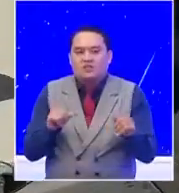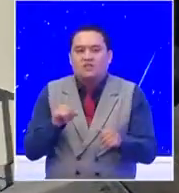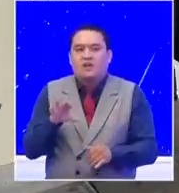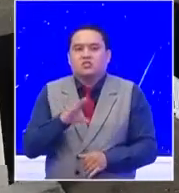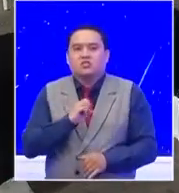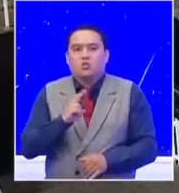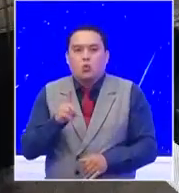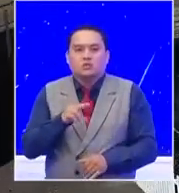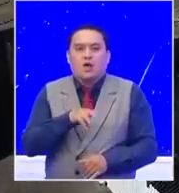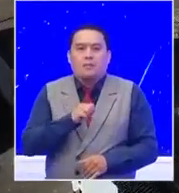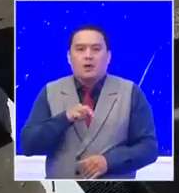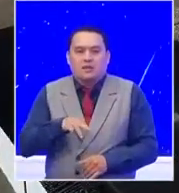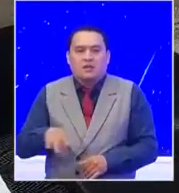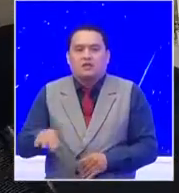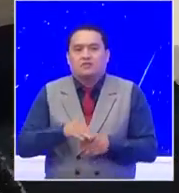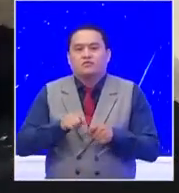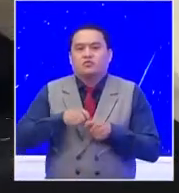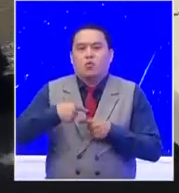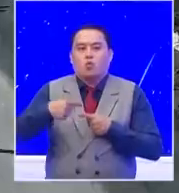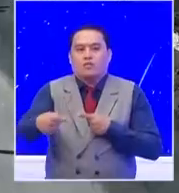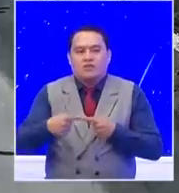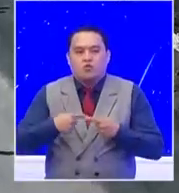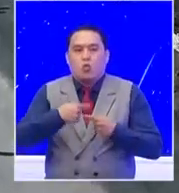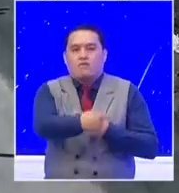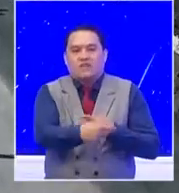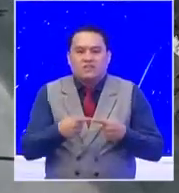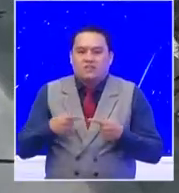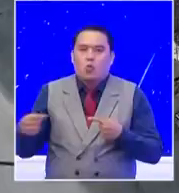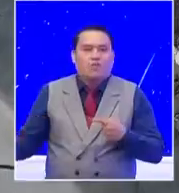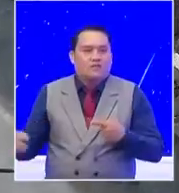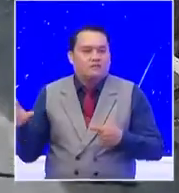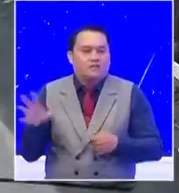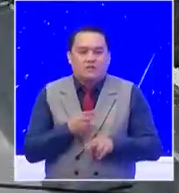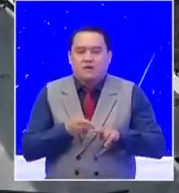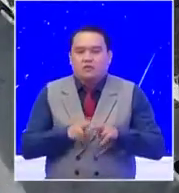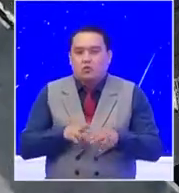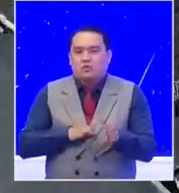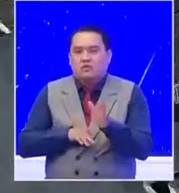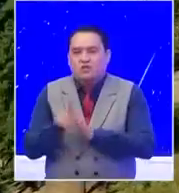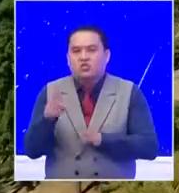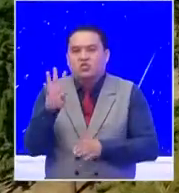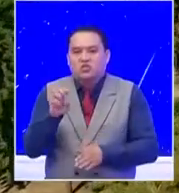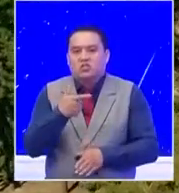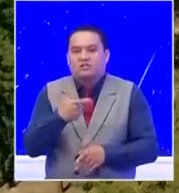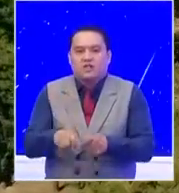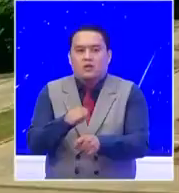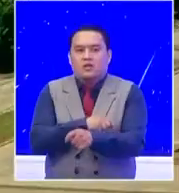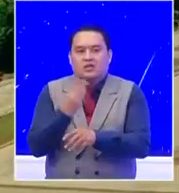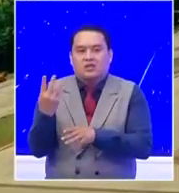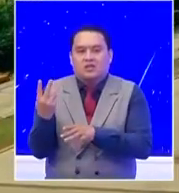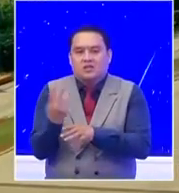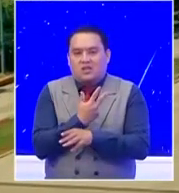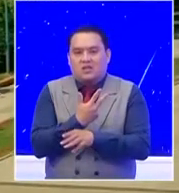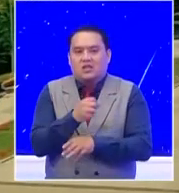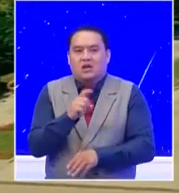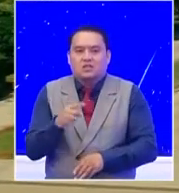восточные, так и западные границы населенного пункта. Сейчас площадь города составляет 400 квадратных метров. Это в 3 раза больше по сравнению с